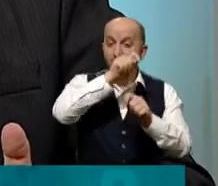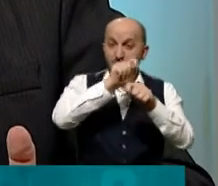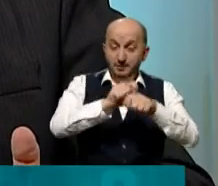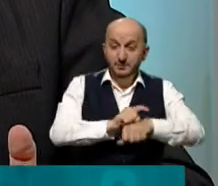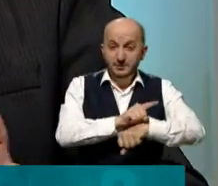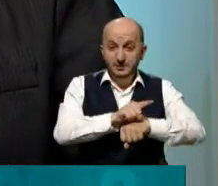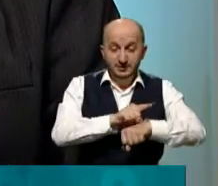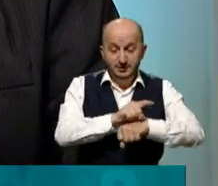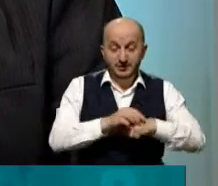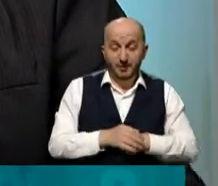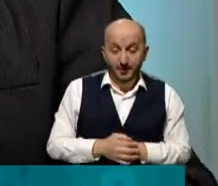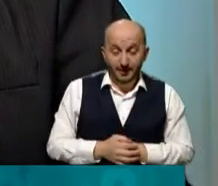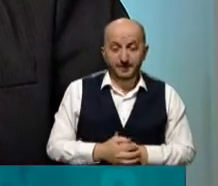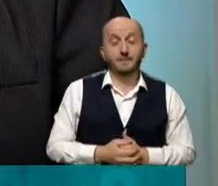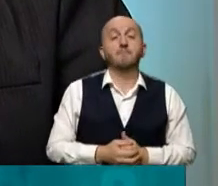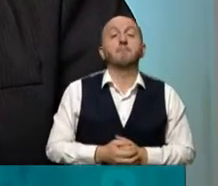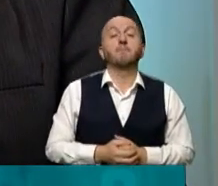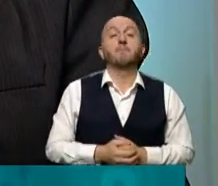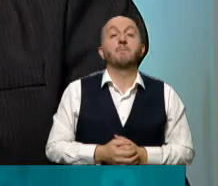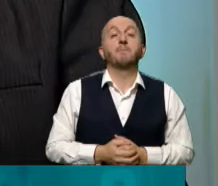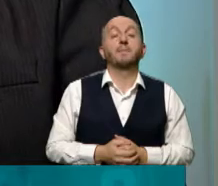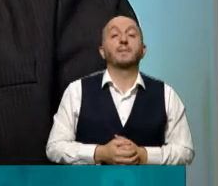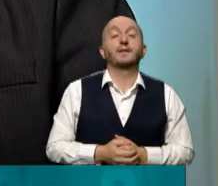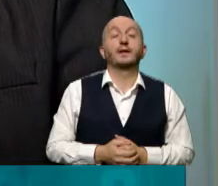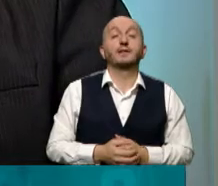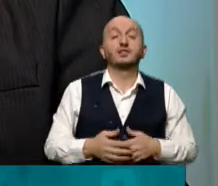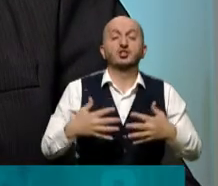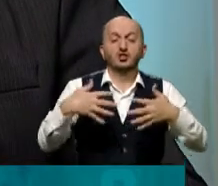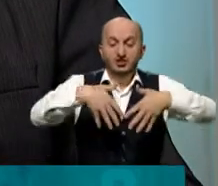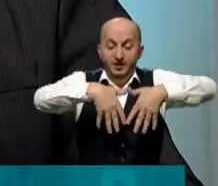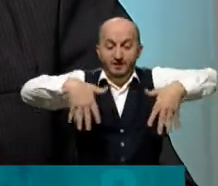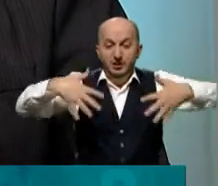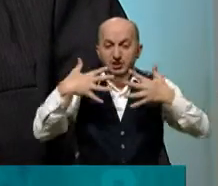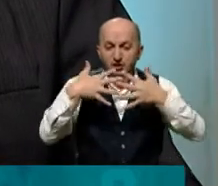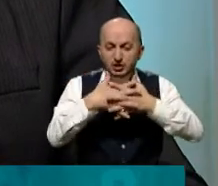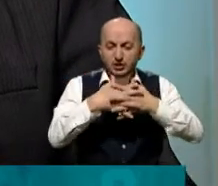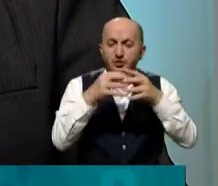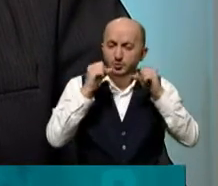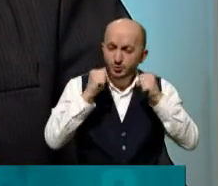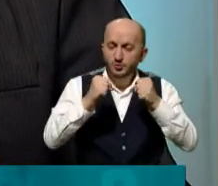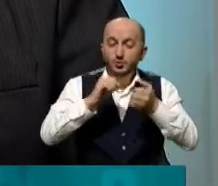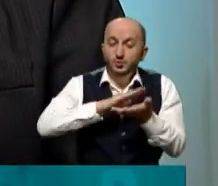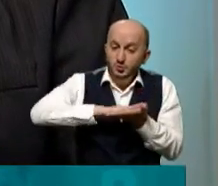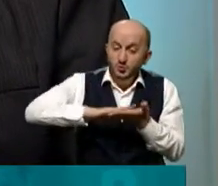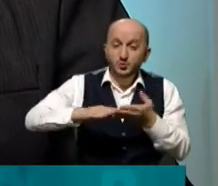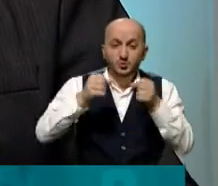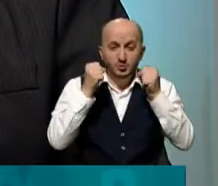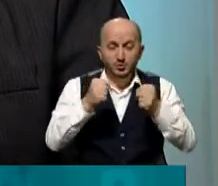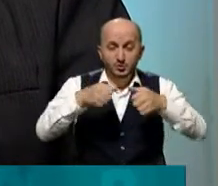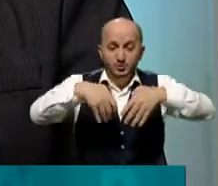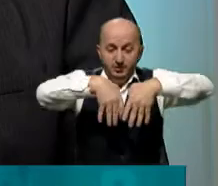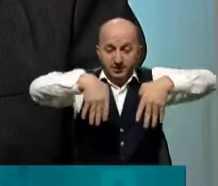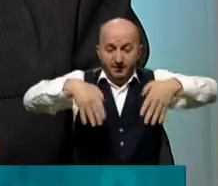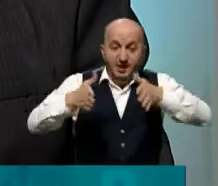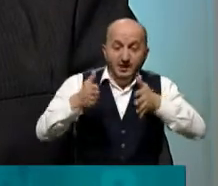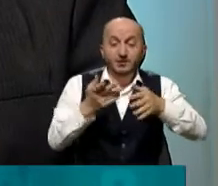istavu ila salâ yerhamni ve yerhamkumullah, yani saflarınızı sık tutun, düzgün tutun, saflarınızın arasında